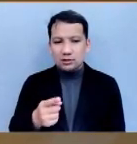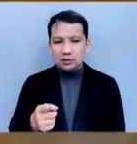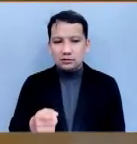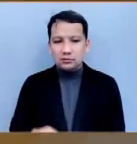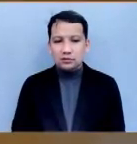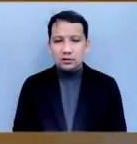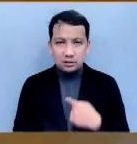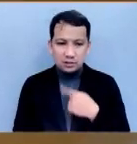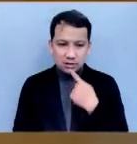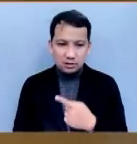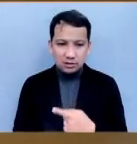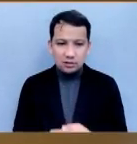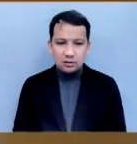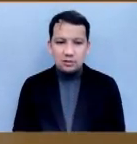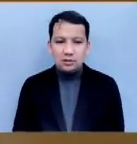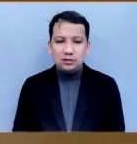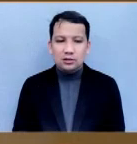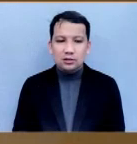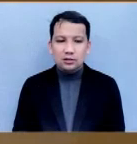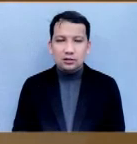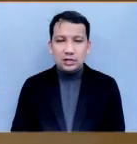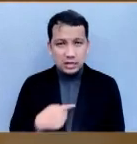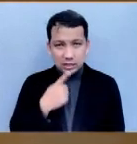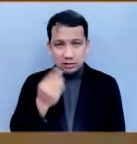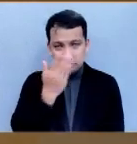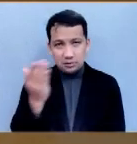na napatay nga daw yung biyanan niya.